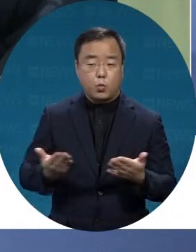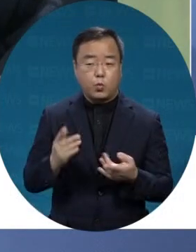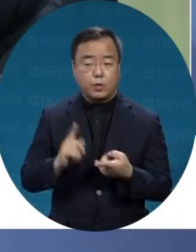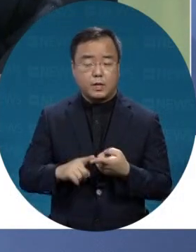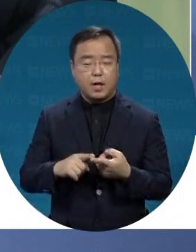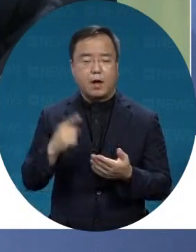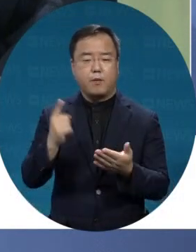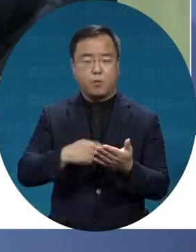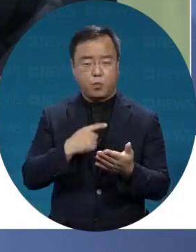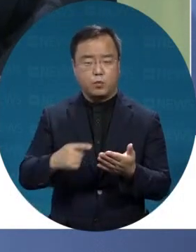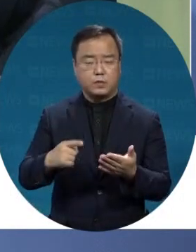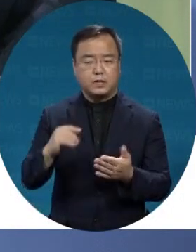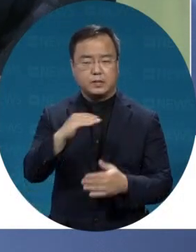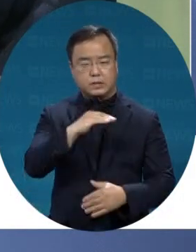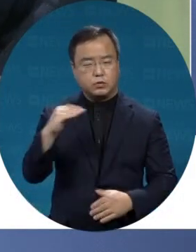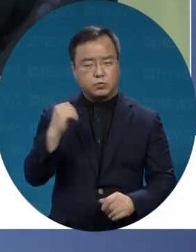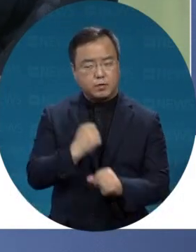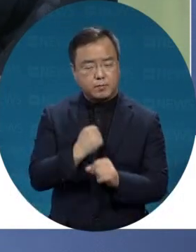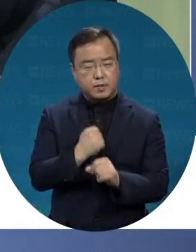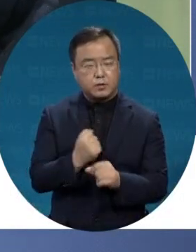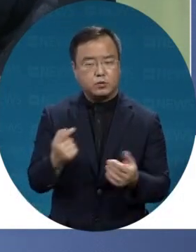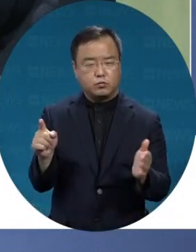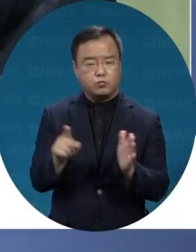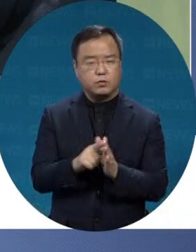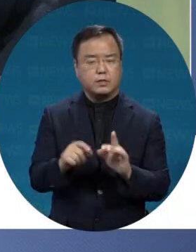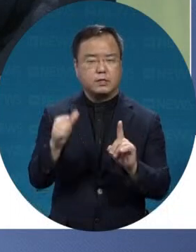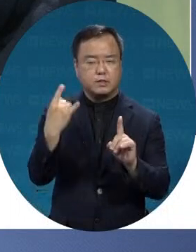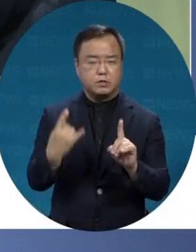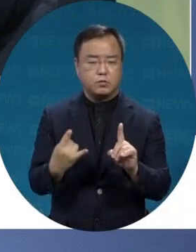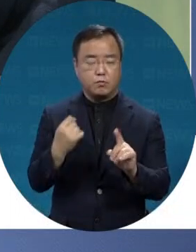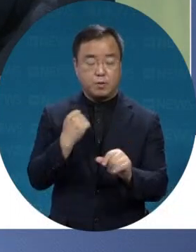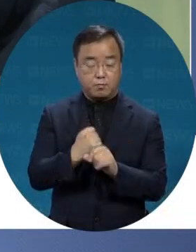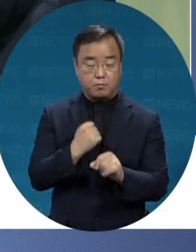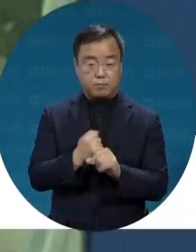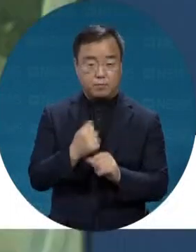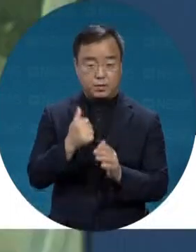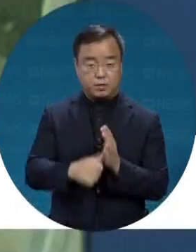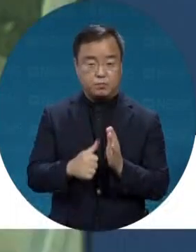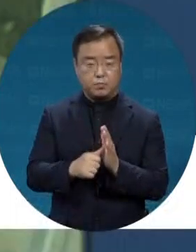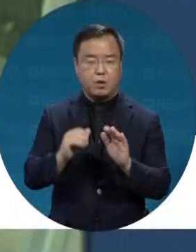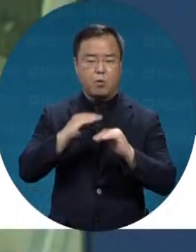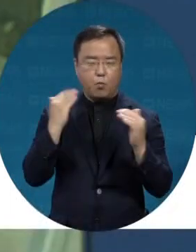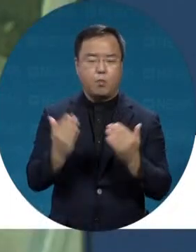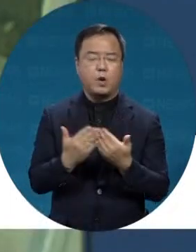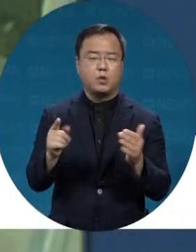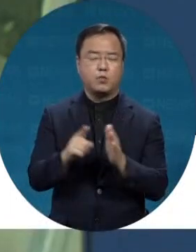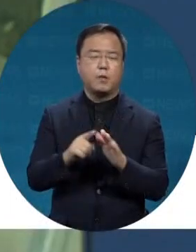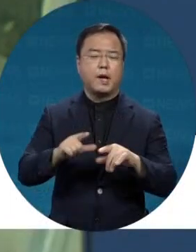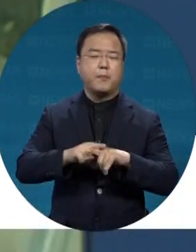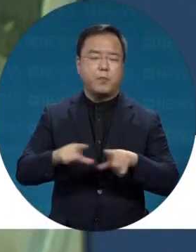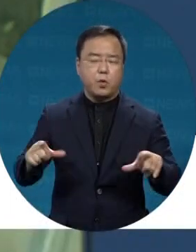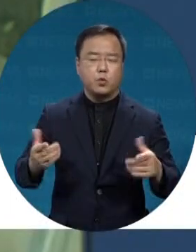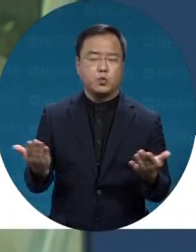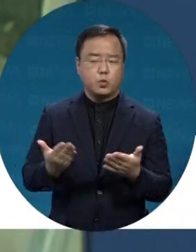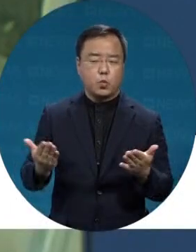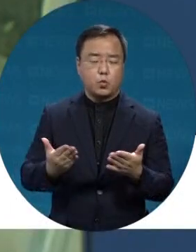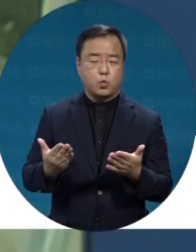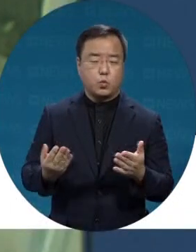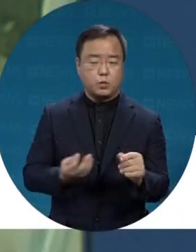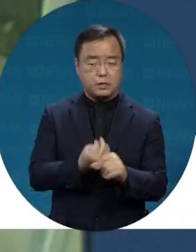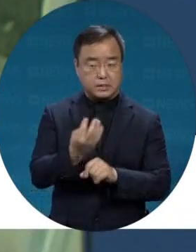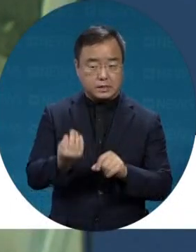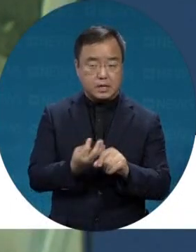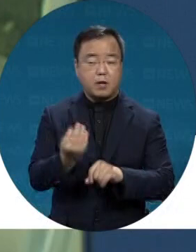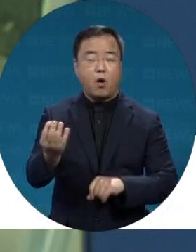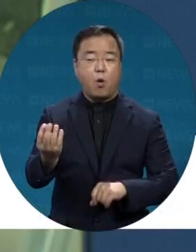보상을 산정하는 기준도이 1회당 산출물 완성이 소요되는 평균 노동 시간을 좀 반영해라 뭐 이런 식으로